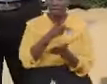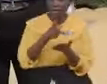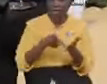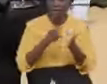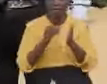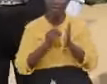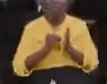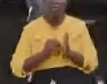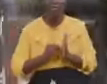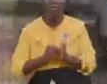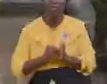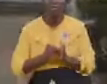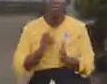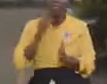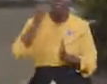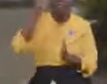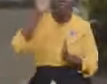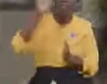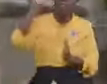نصيبي